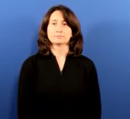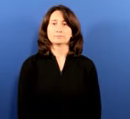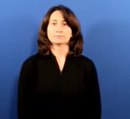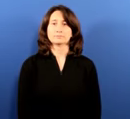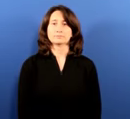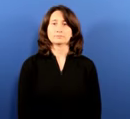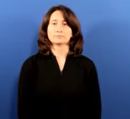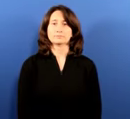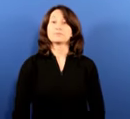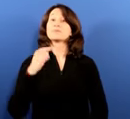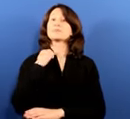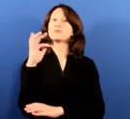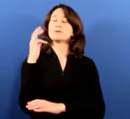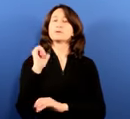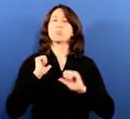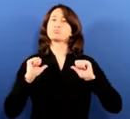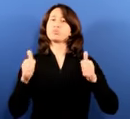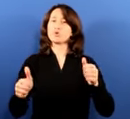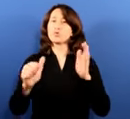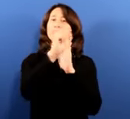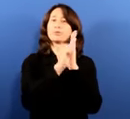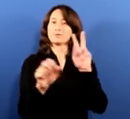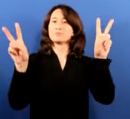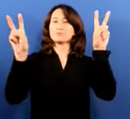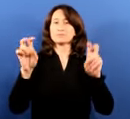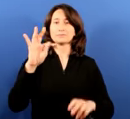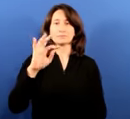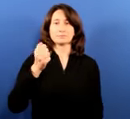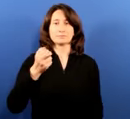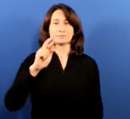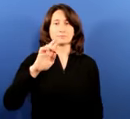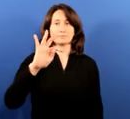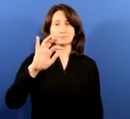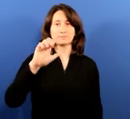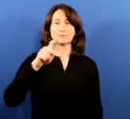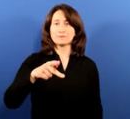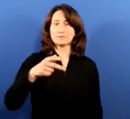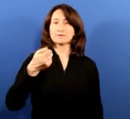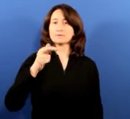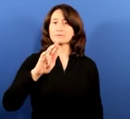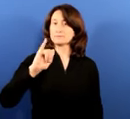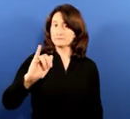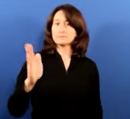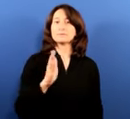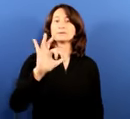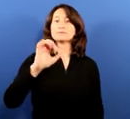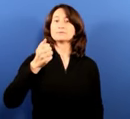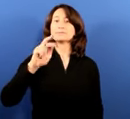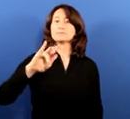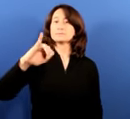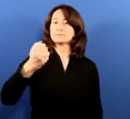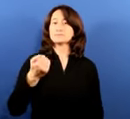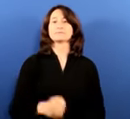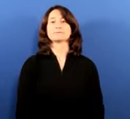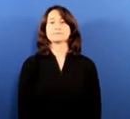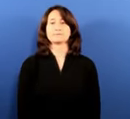Bizkaiko Foru Aldundiak laguntza emateko gizarte eragileen programa bat jarri du abian, genero indarkeria jasaten duten emakumeei laguntza